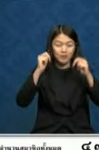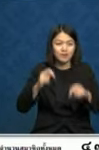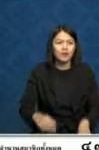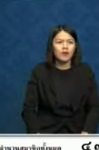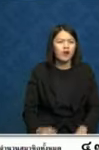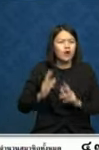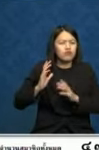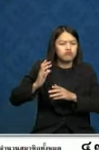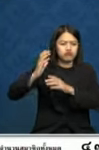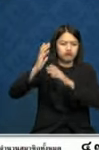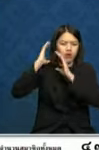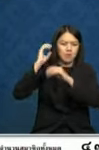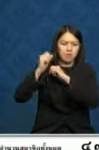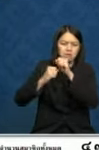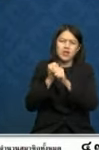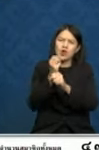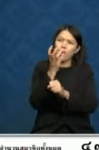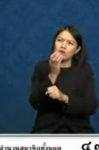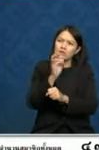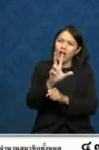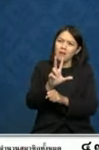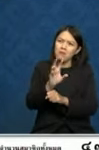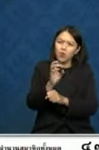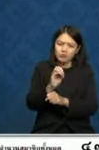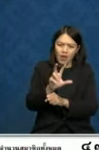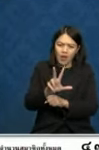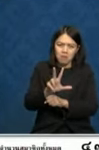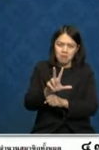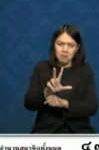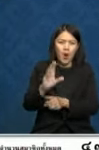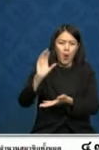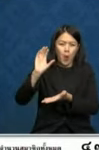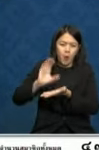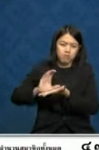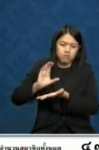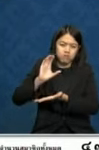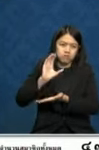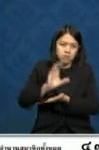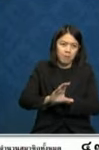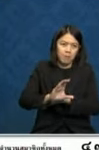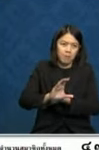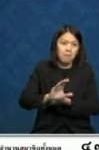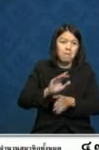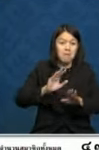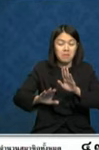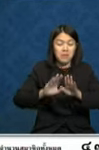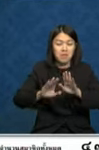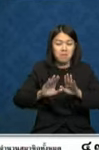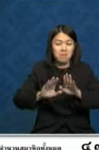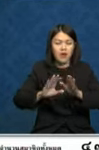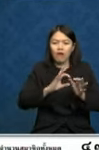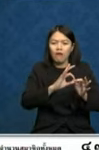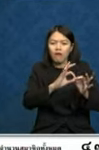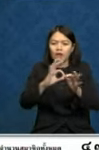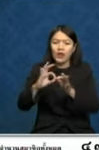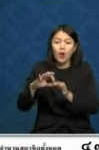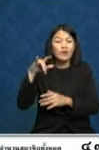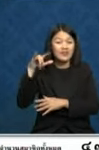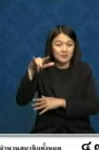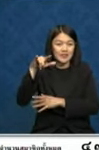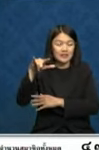ผมย้อนหลังไปถึงปี563งบประมาณทั้งหมดที่ได้รับเนี่ยเมื่อไปเทียบสัดส่วนกับงบประมาณที่เกี่ยวข้องกับเครื่อง